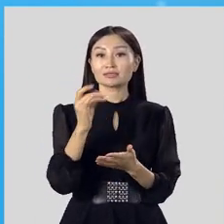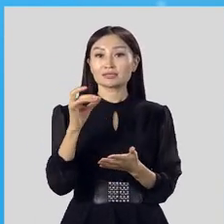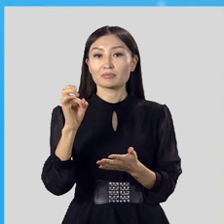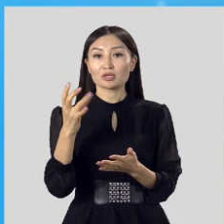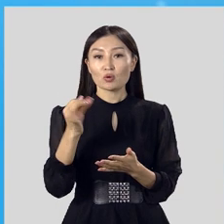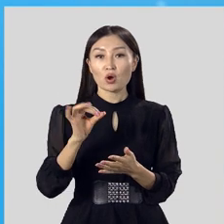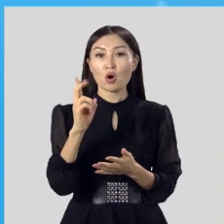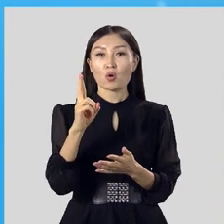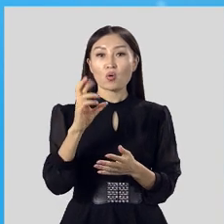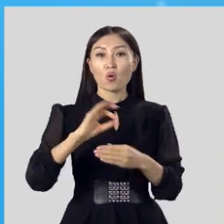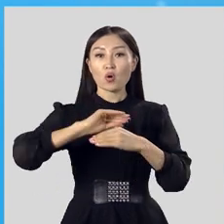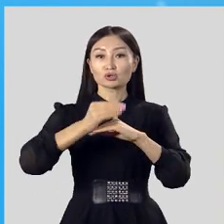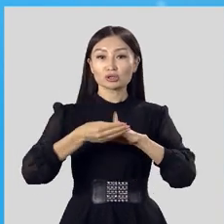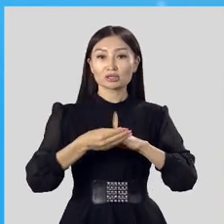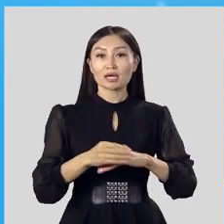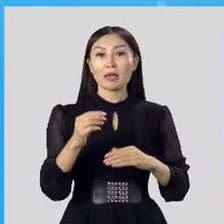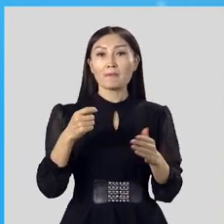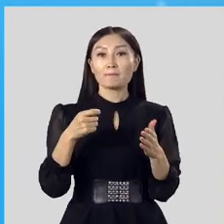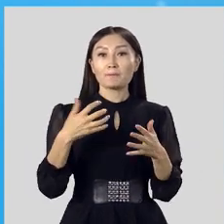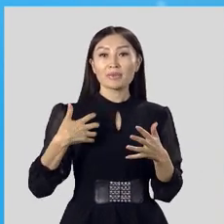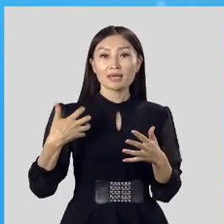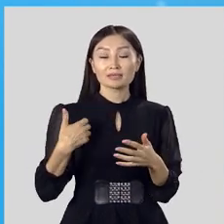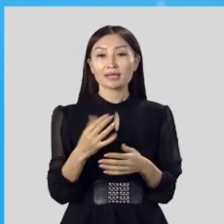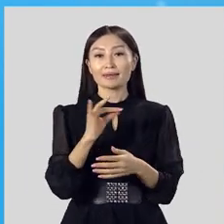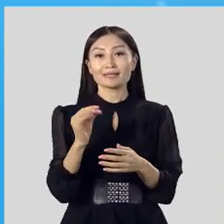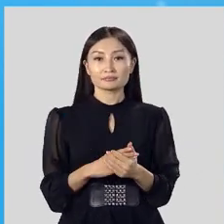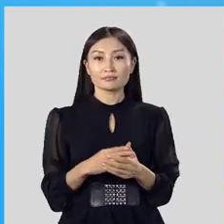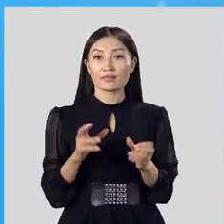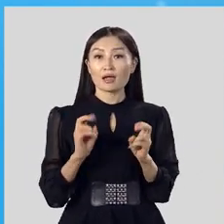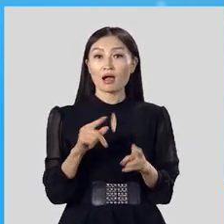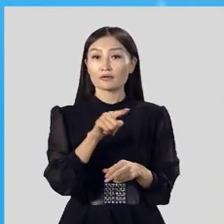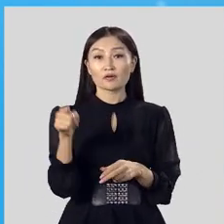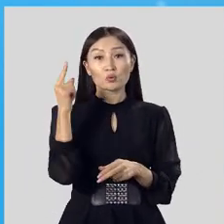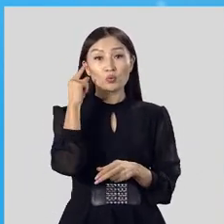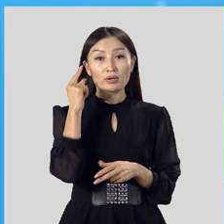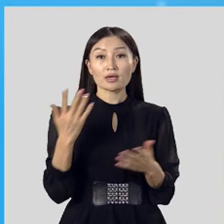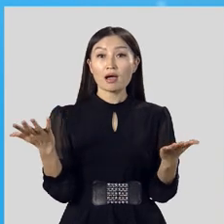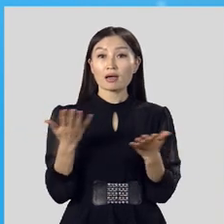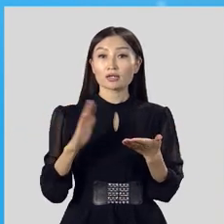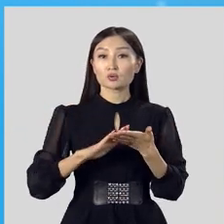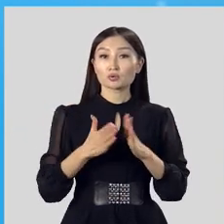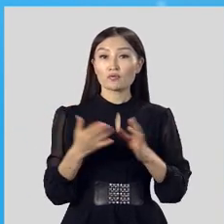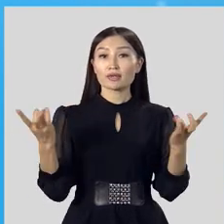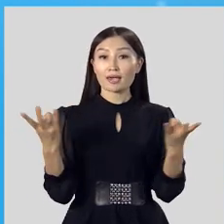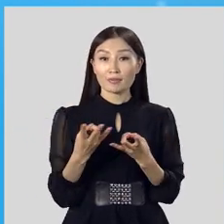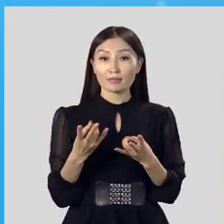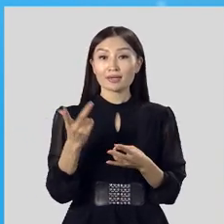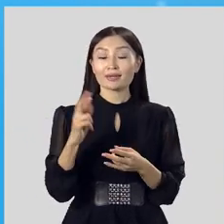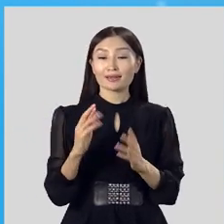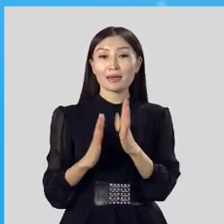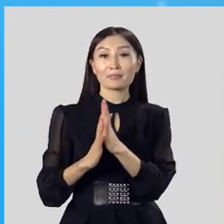семенной кожуры, питательных веществ и зародыша. Как вы думаете, какие условия необходимы